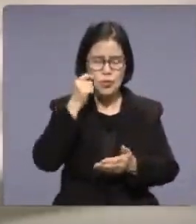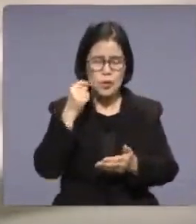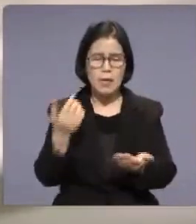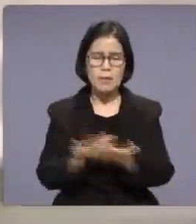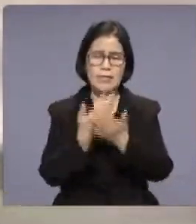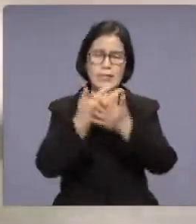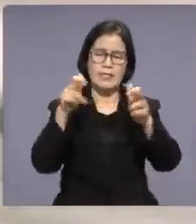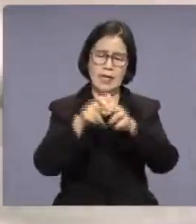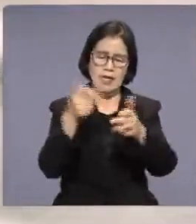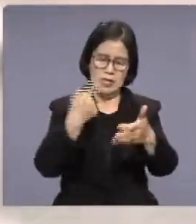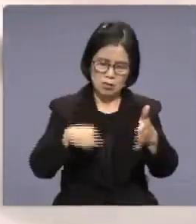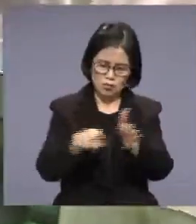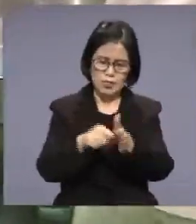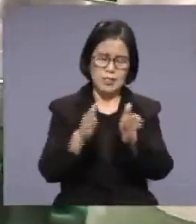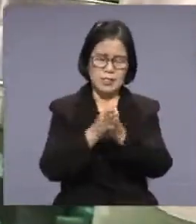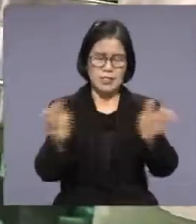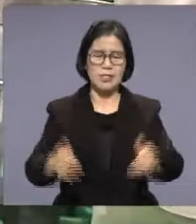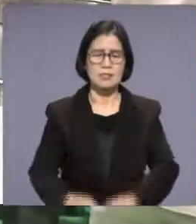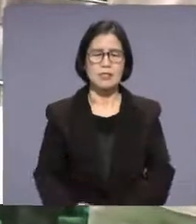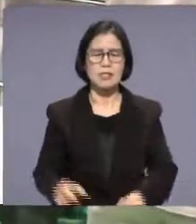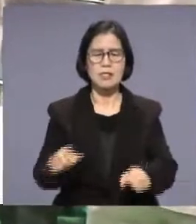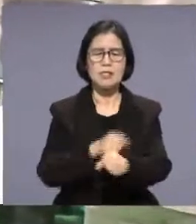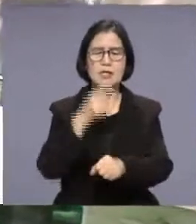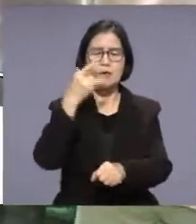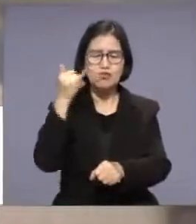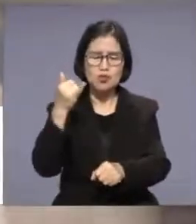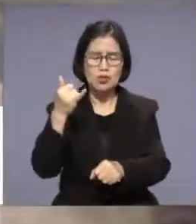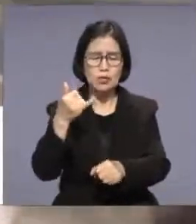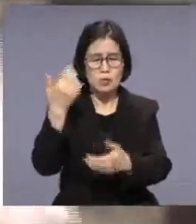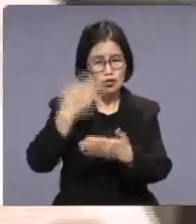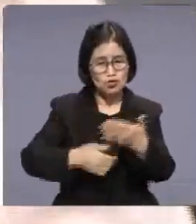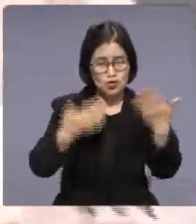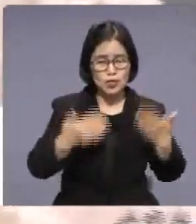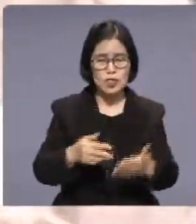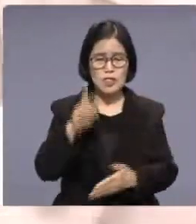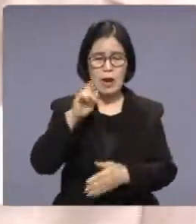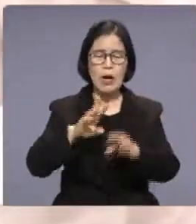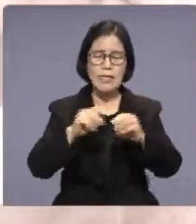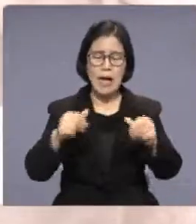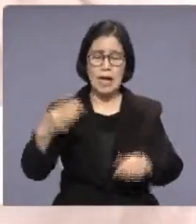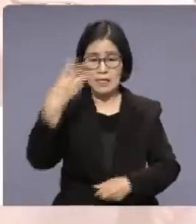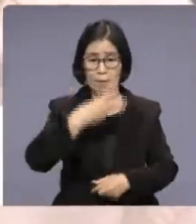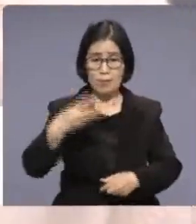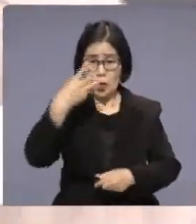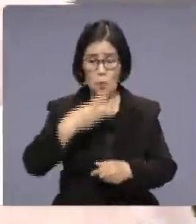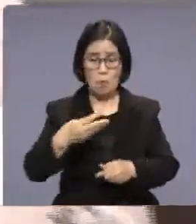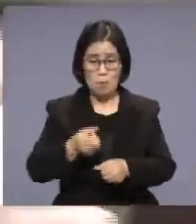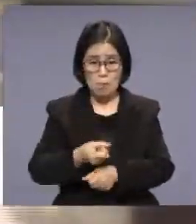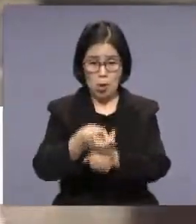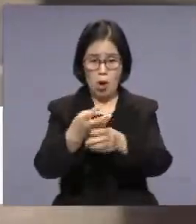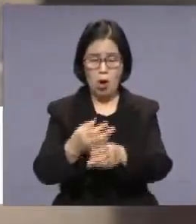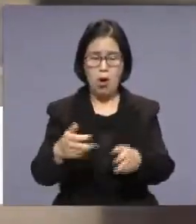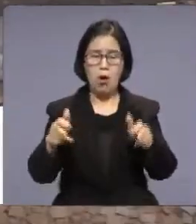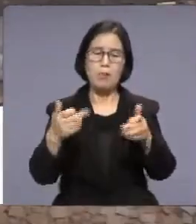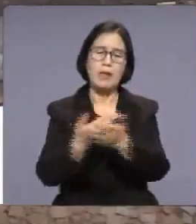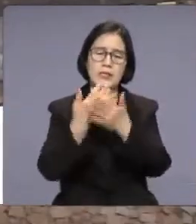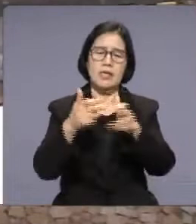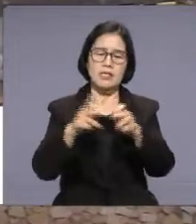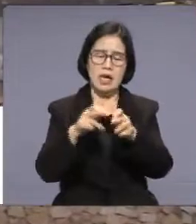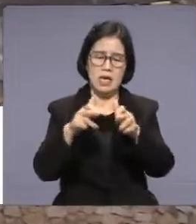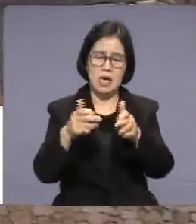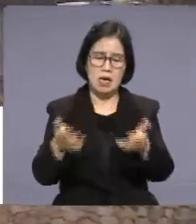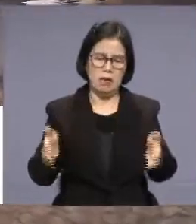사업을 시작했습니다. 특히 부모님이 남긴 강화 땅 3,000평을 발달장애인의 일터로 내놨습니다.